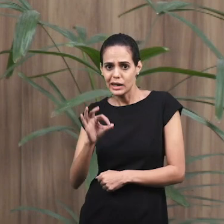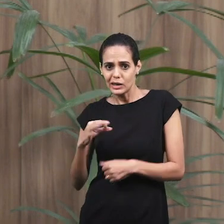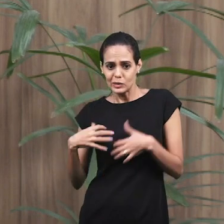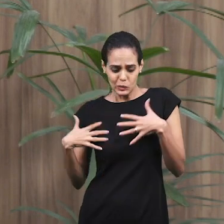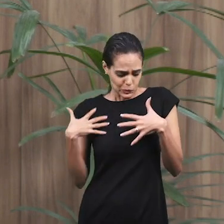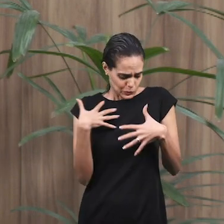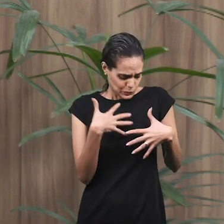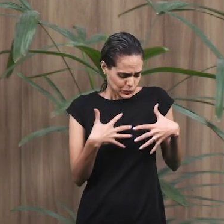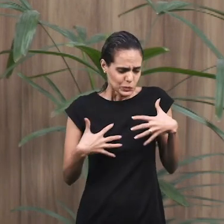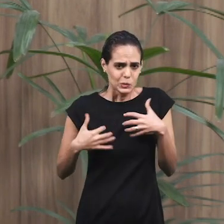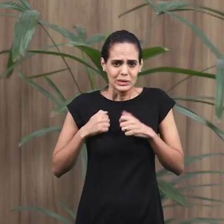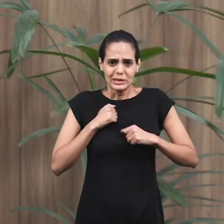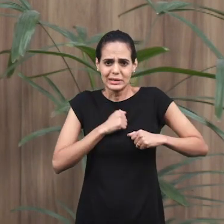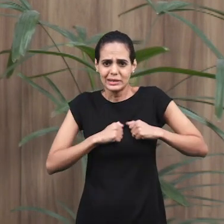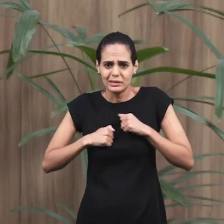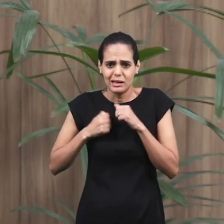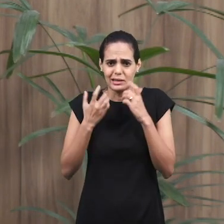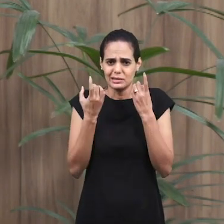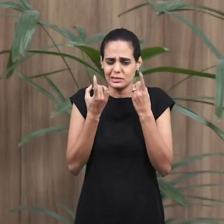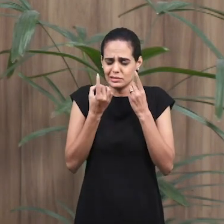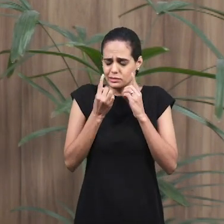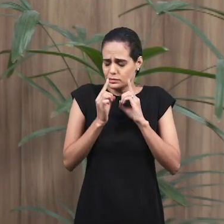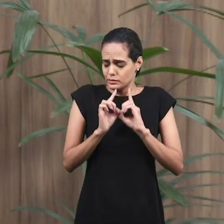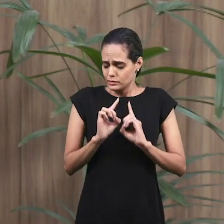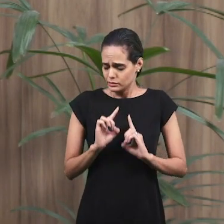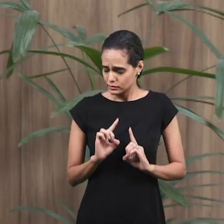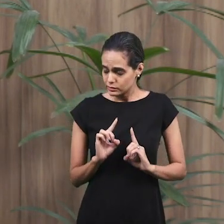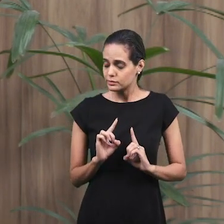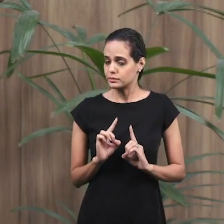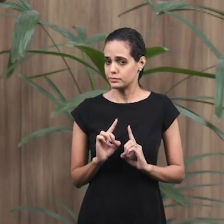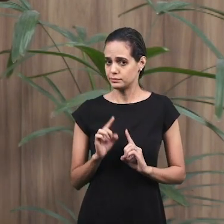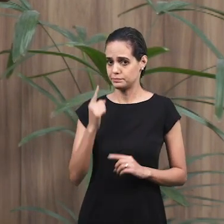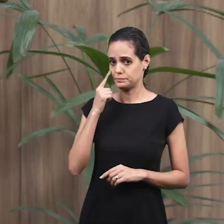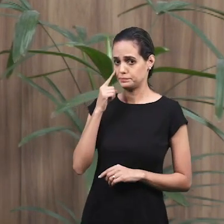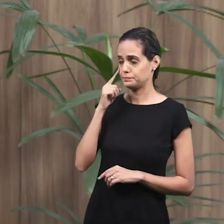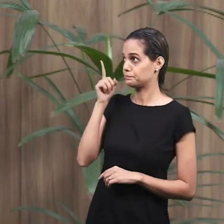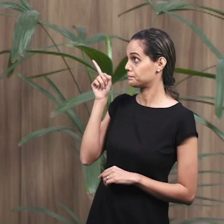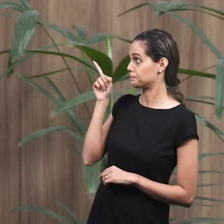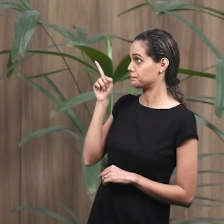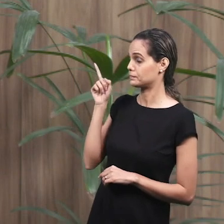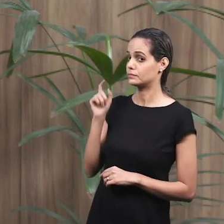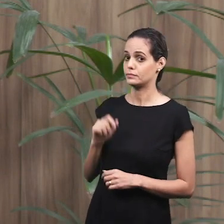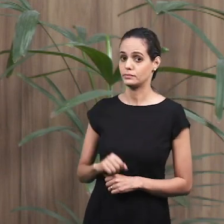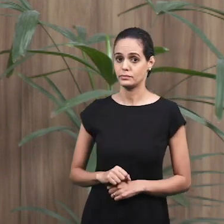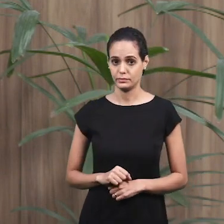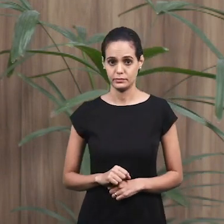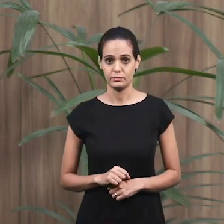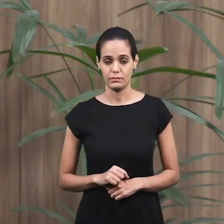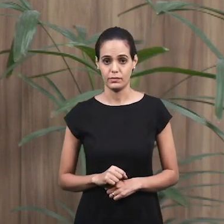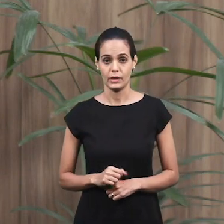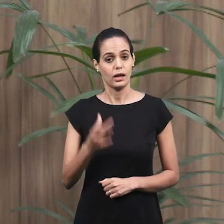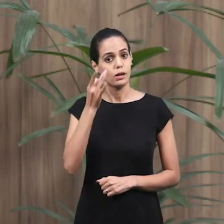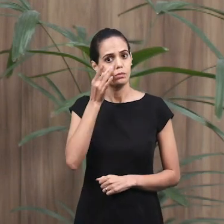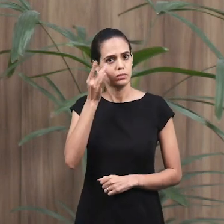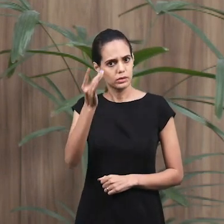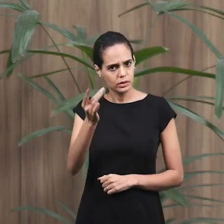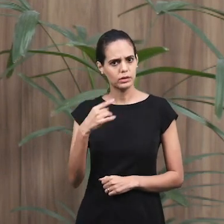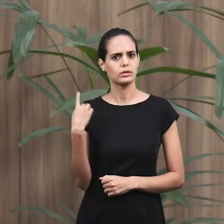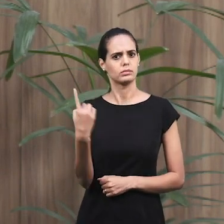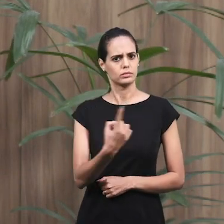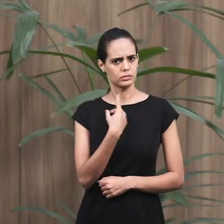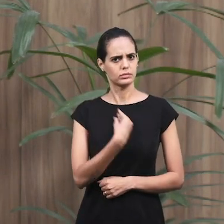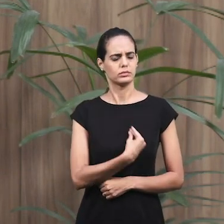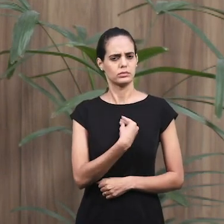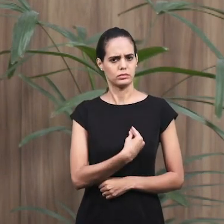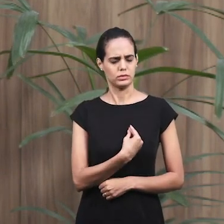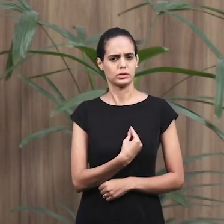la dépression. Cela est une alerte pour nous, qui sommes les principaux responsables pour garantir l'éducation de